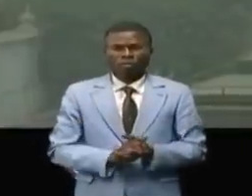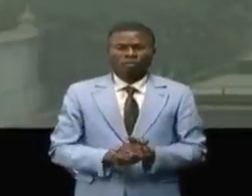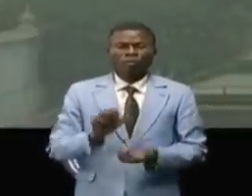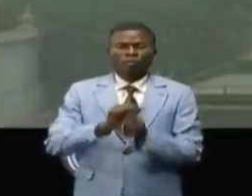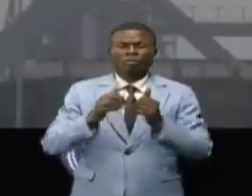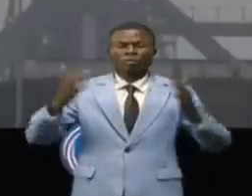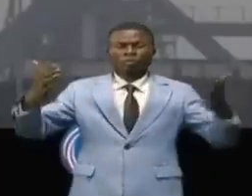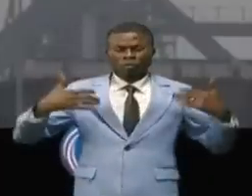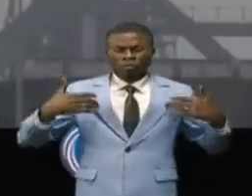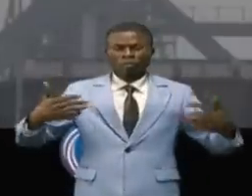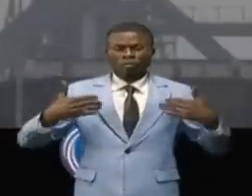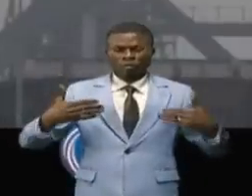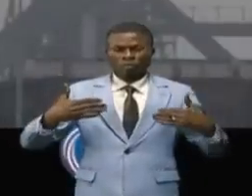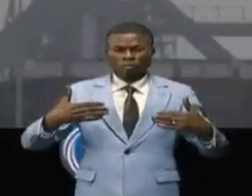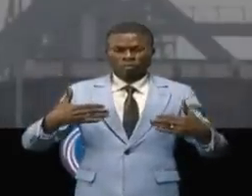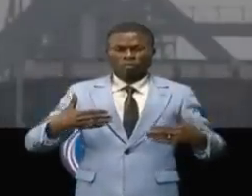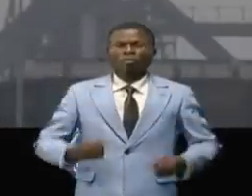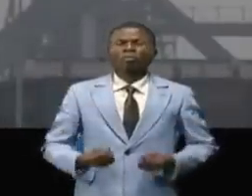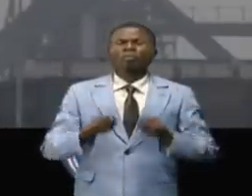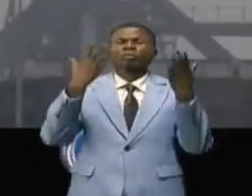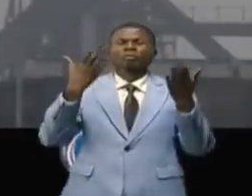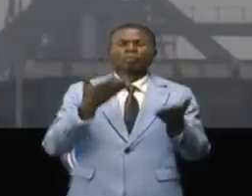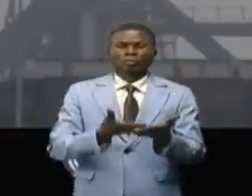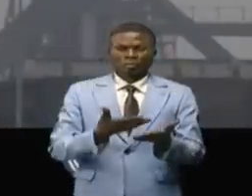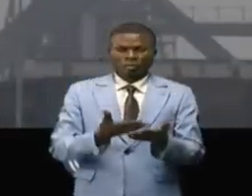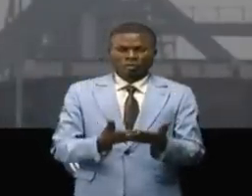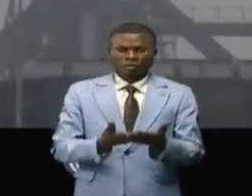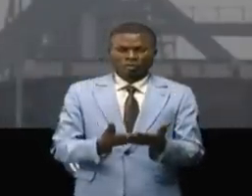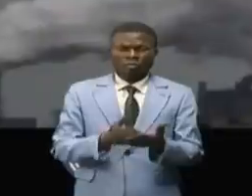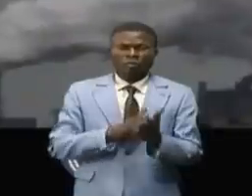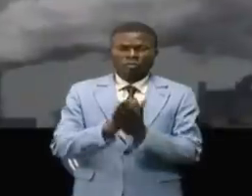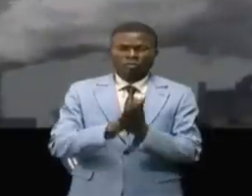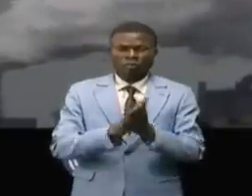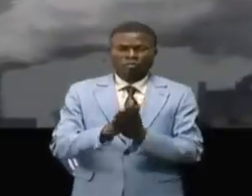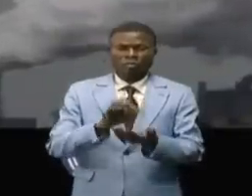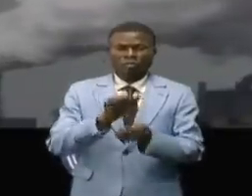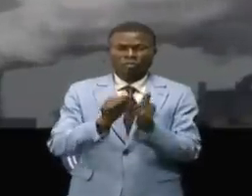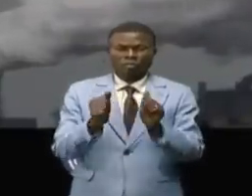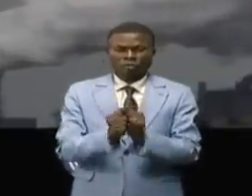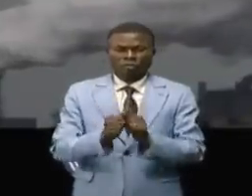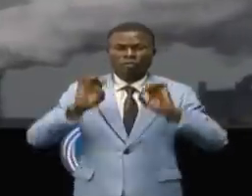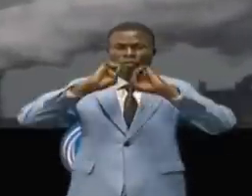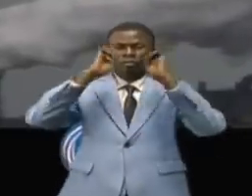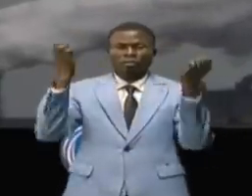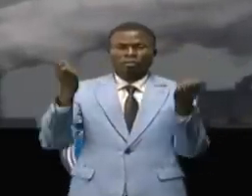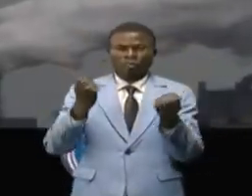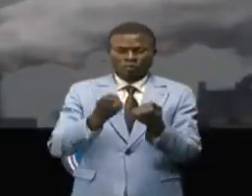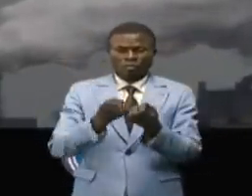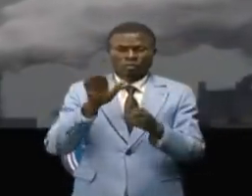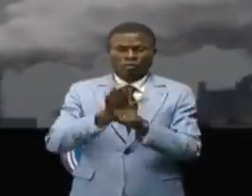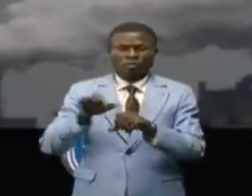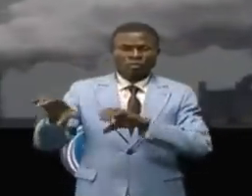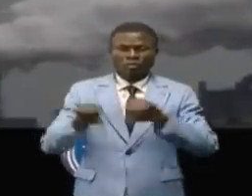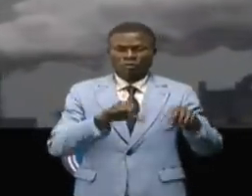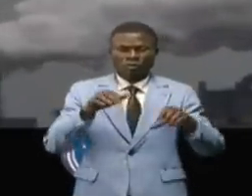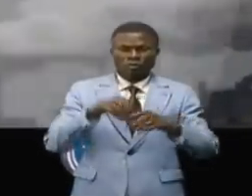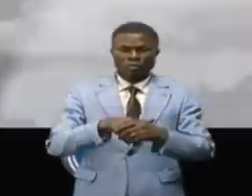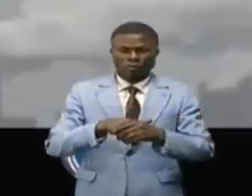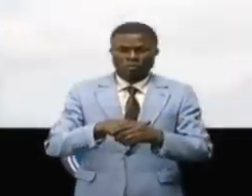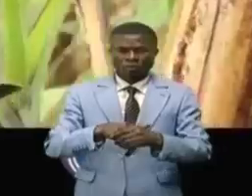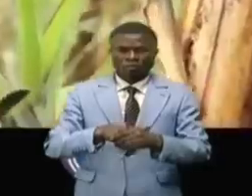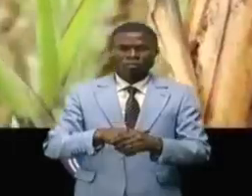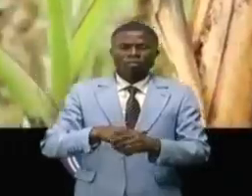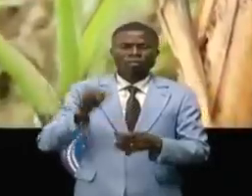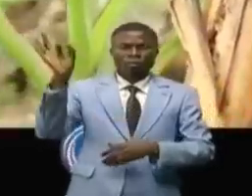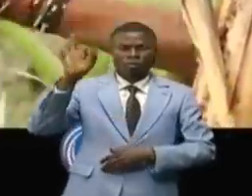causée par l'émission de gaz à effet de serre accentuée par la multitude des entreprises de multinationales à travers le monde